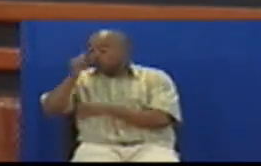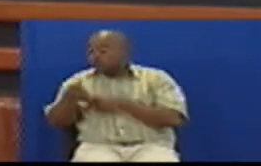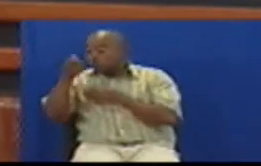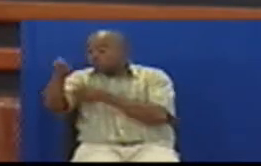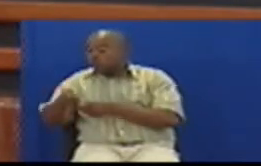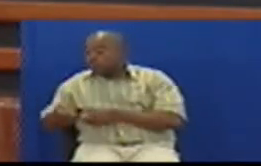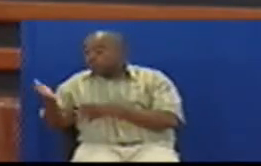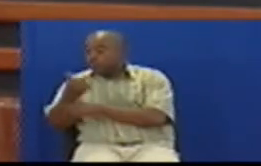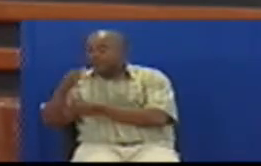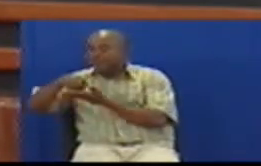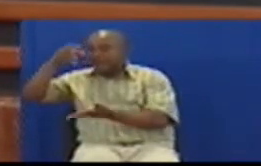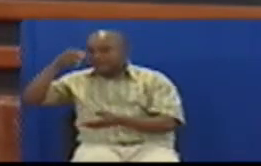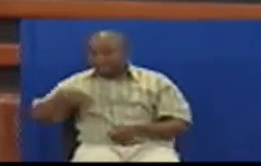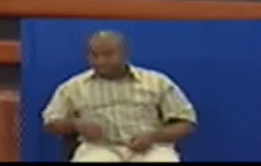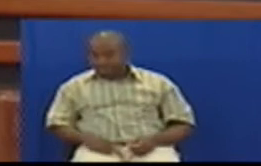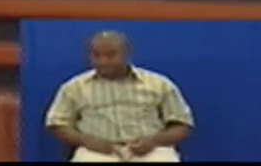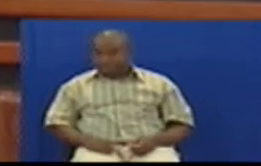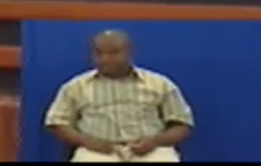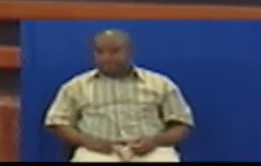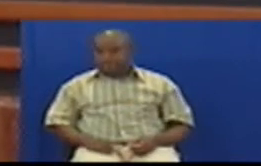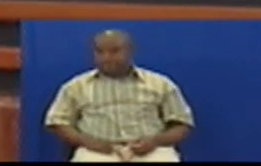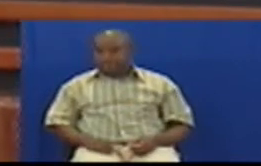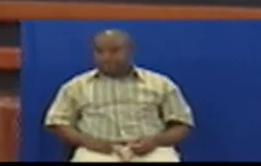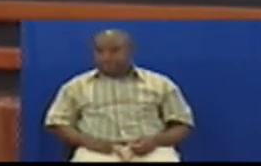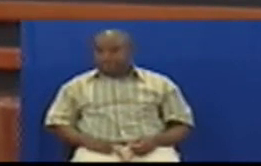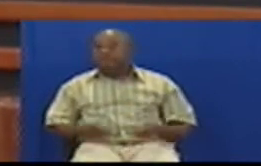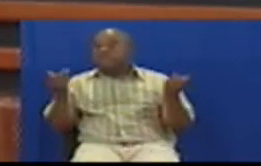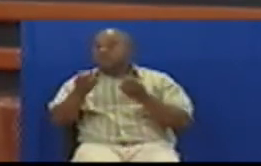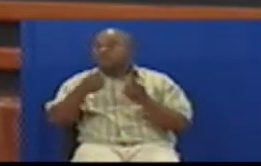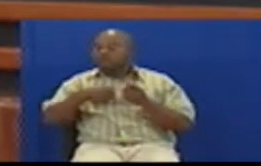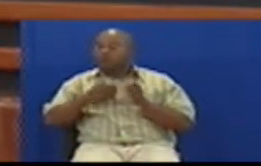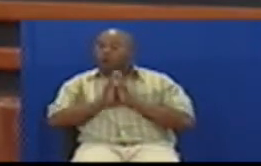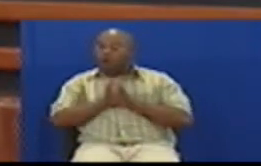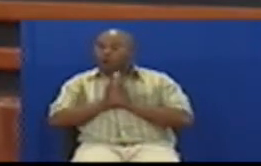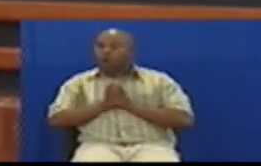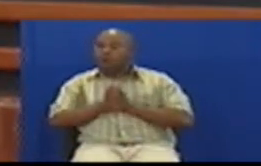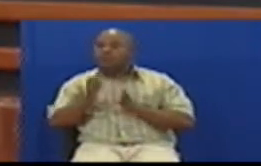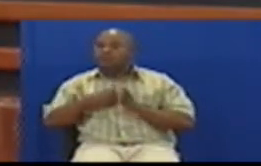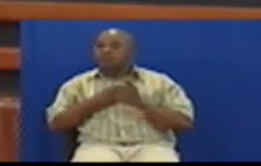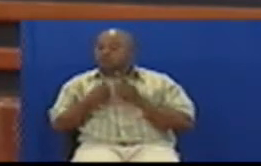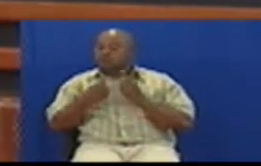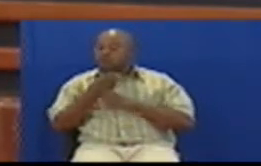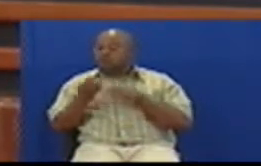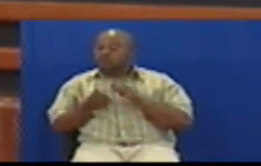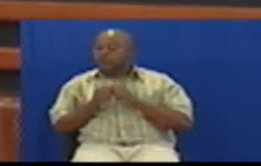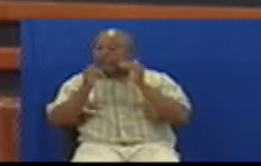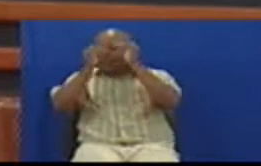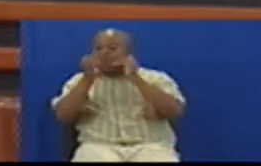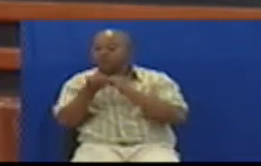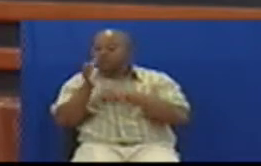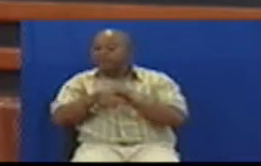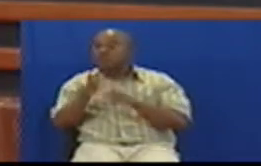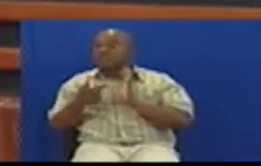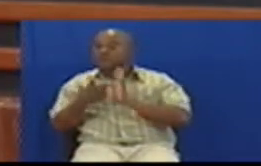tija. Lakini Mheshimiwa Spika, naomba nizungumzie pia swala la miundombinu ya barabara.